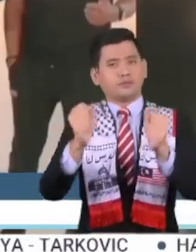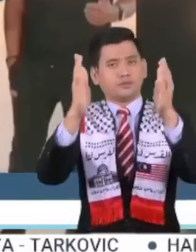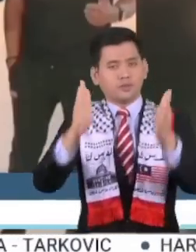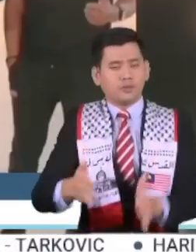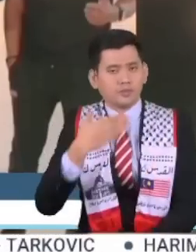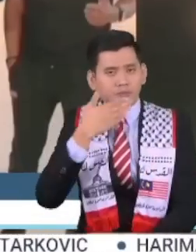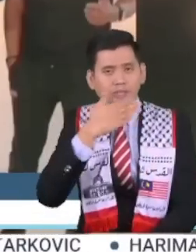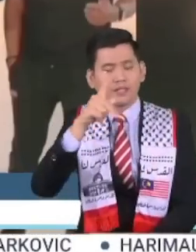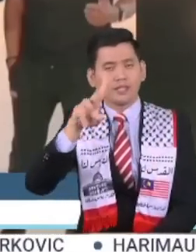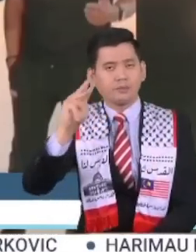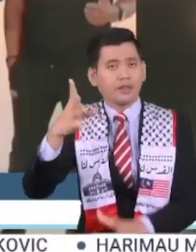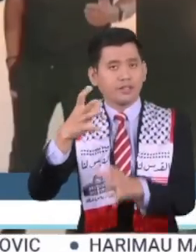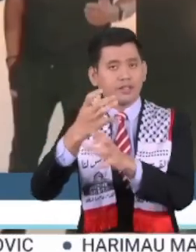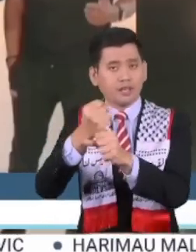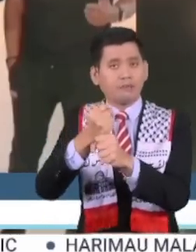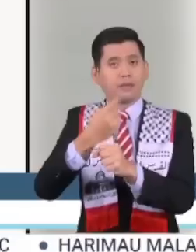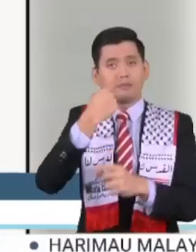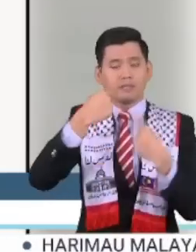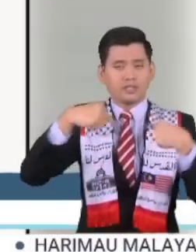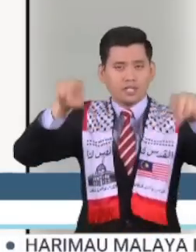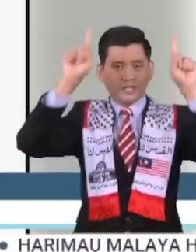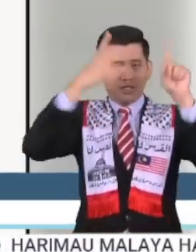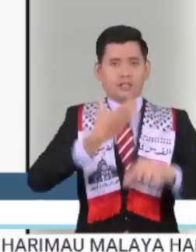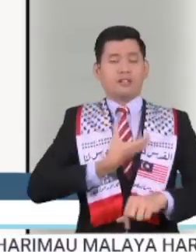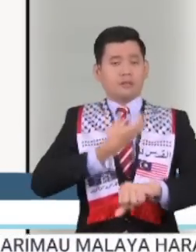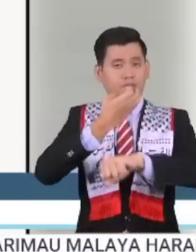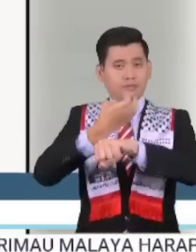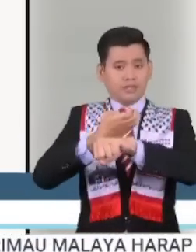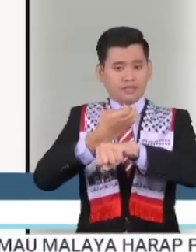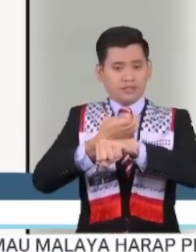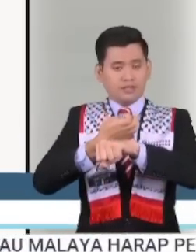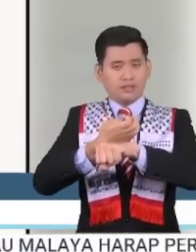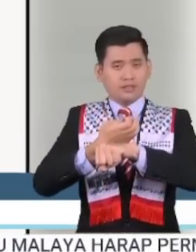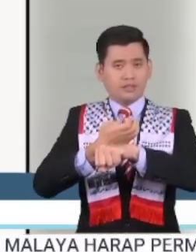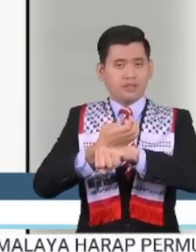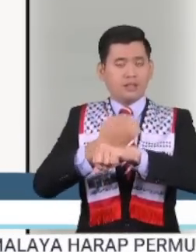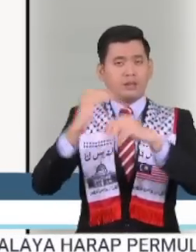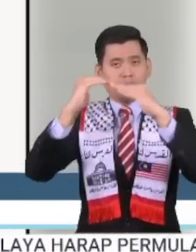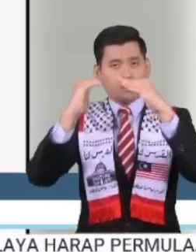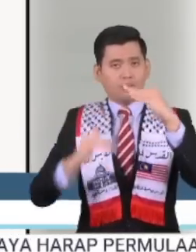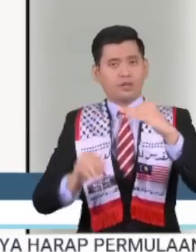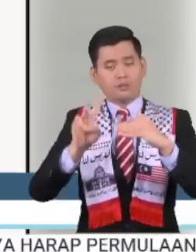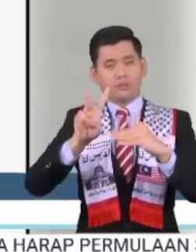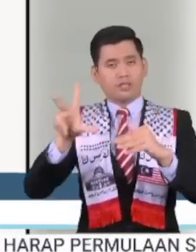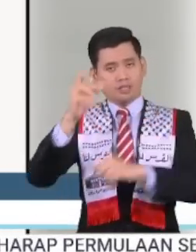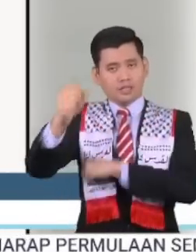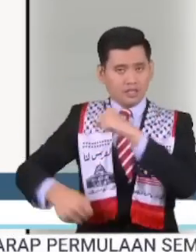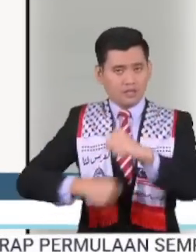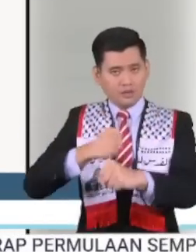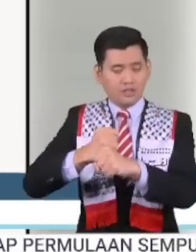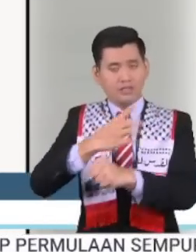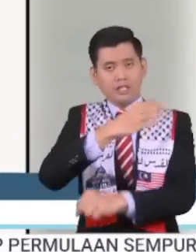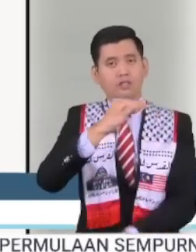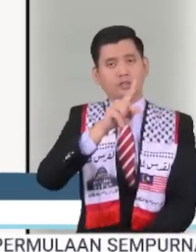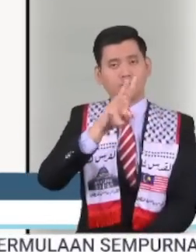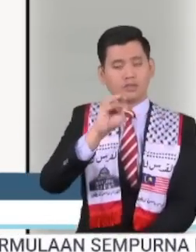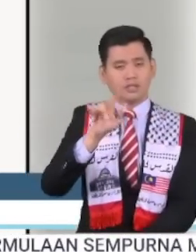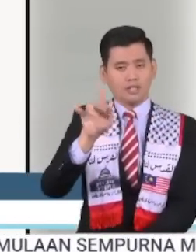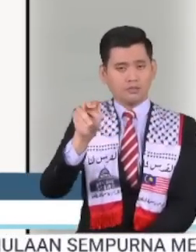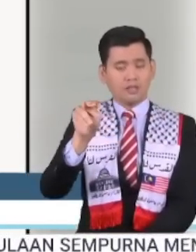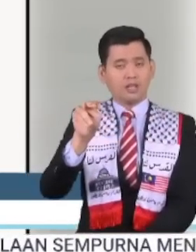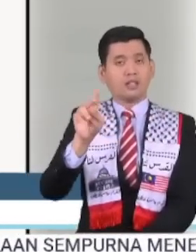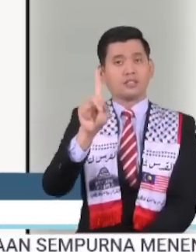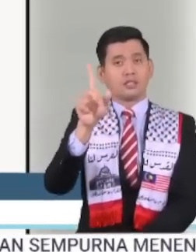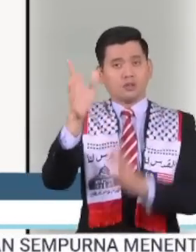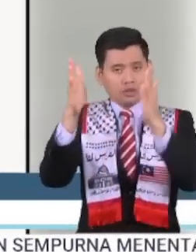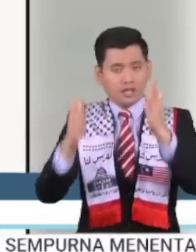Phan berjaya meraih pingat emas acara lepas bermain ramai bawah 23 tahun. Selain Kun Phan, seorang lagi pelumba negara